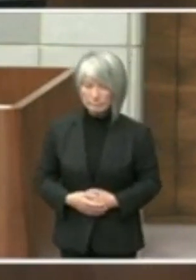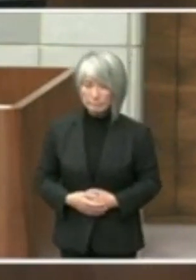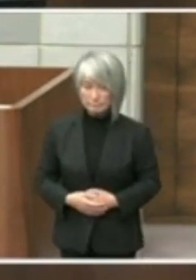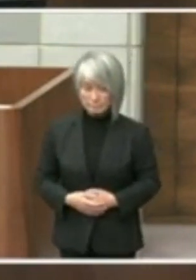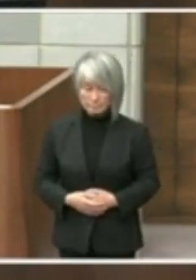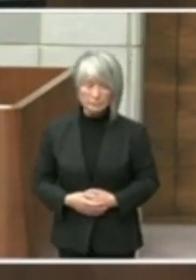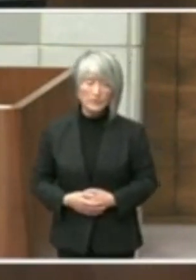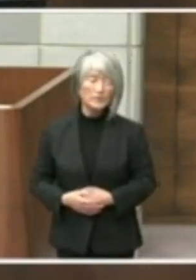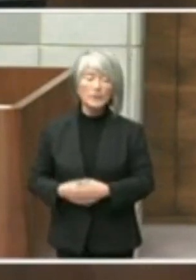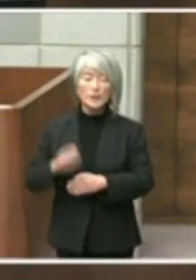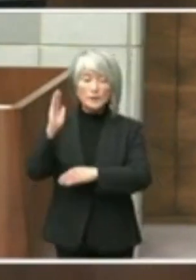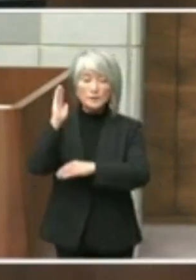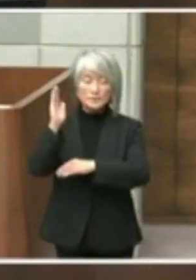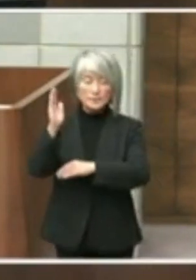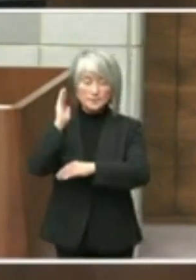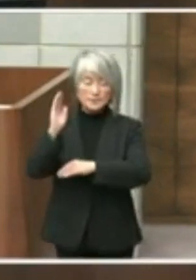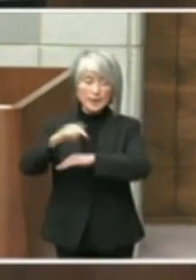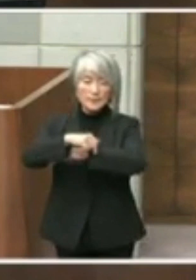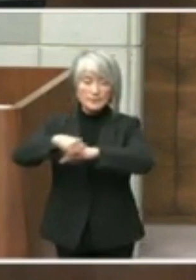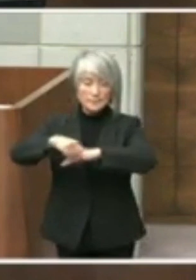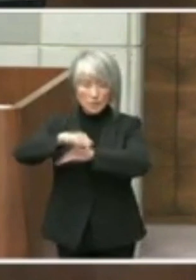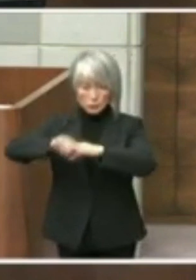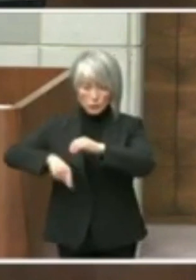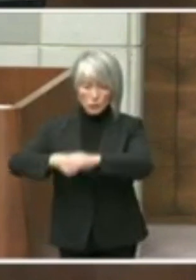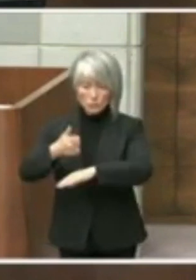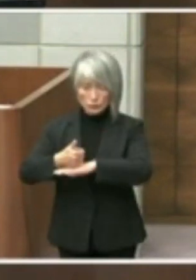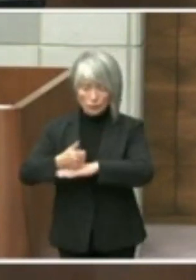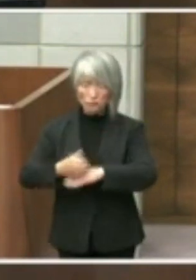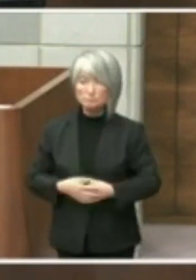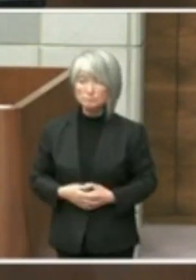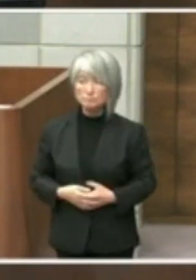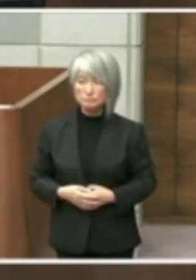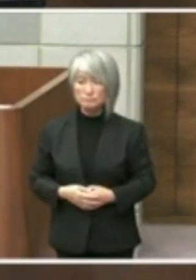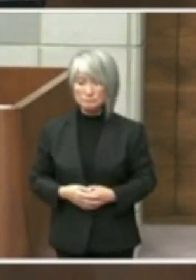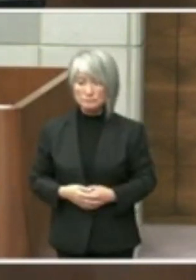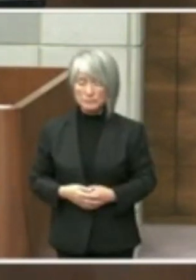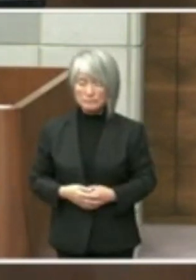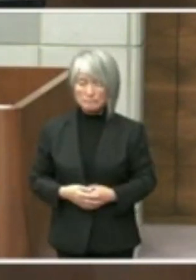議長、政策局長。 高橋政策局長。